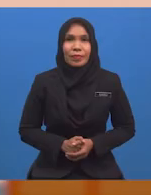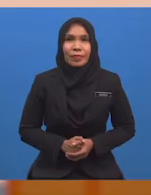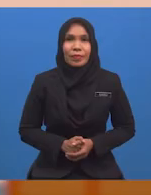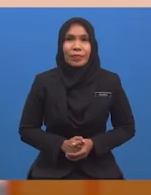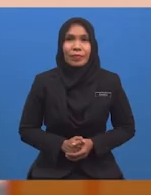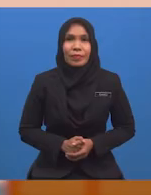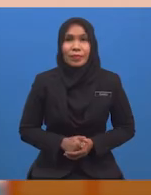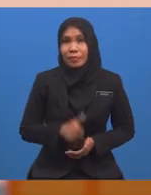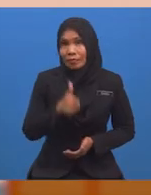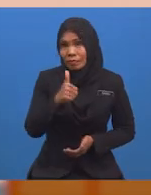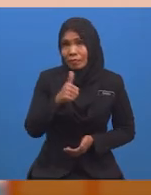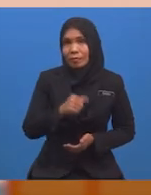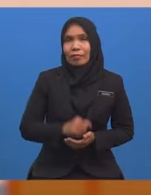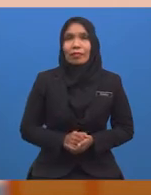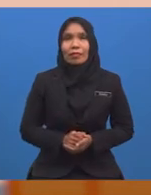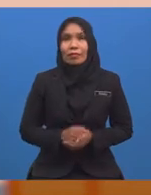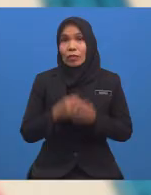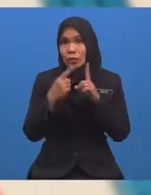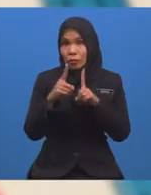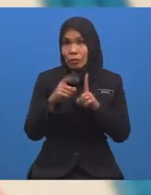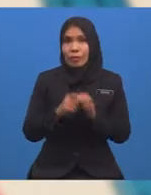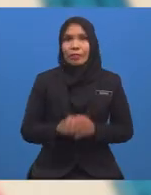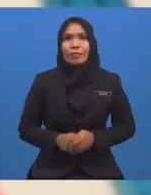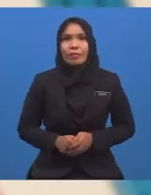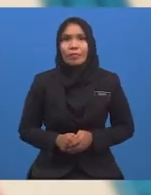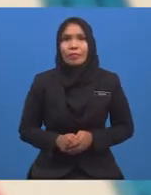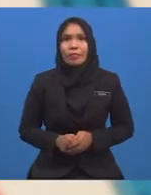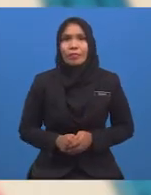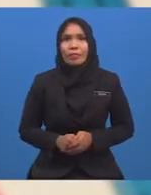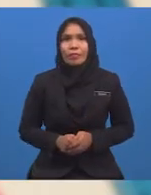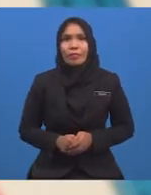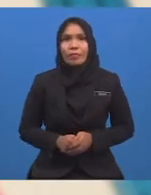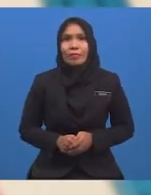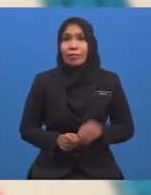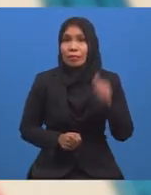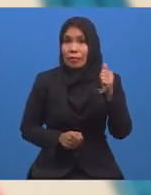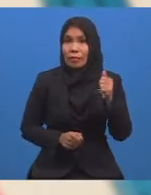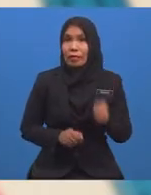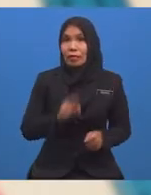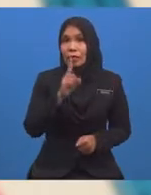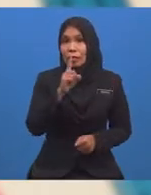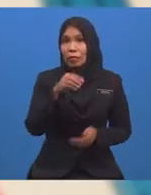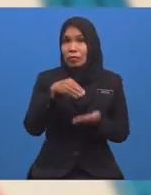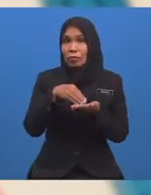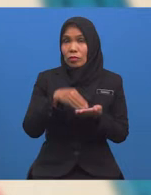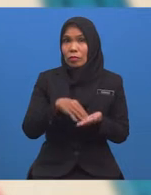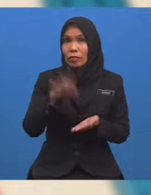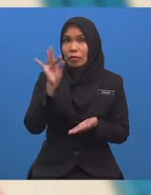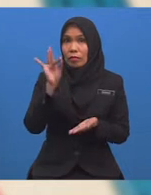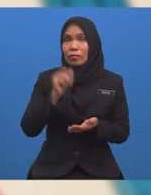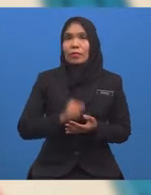bagusnya jawaban ialah satu hisbah lalapan ataupun